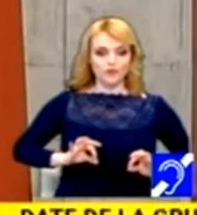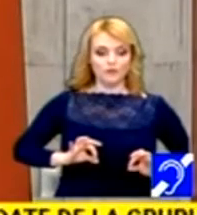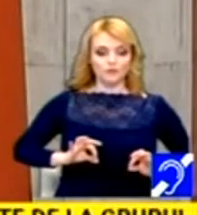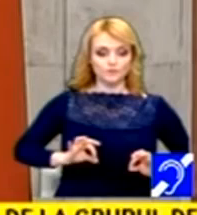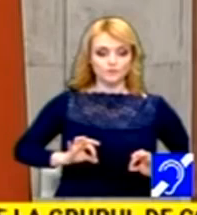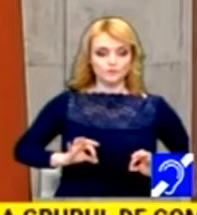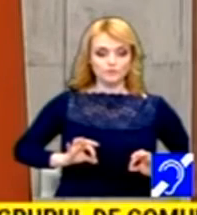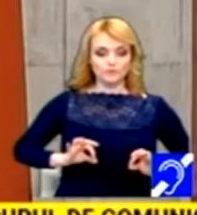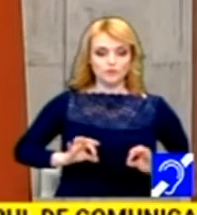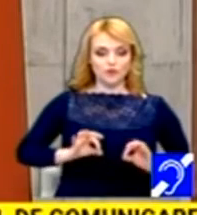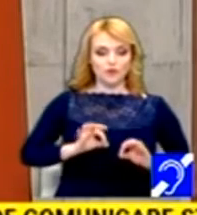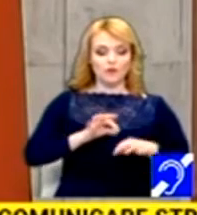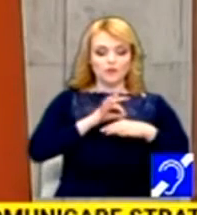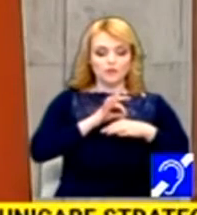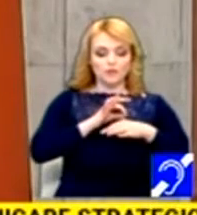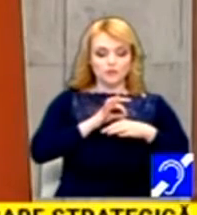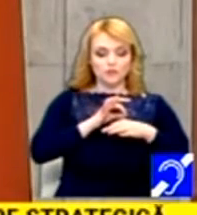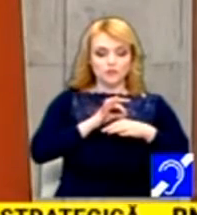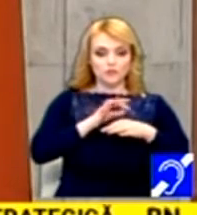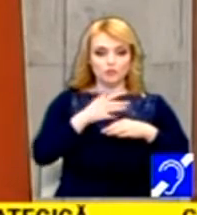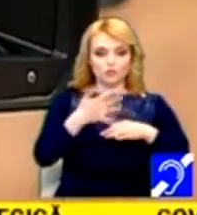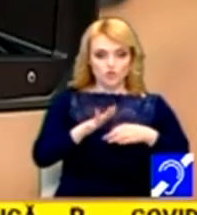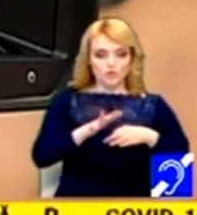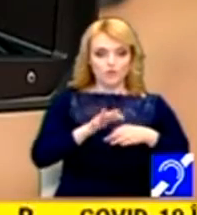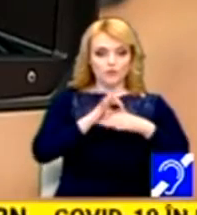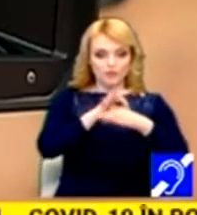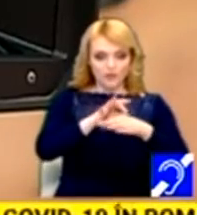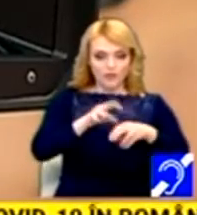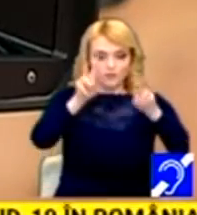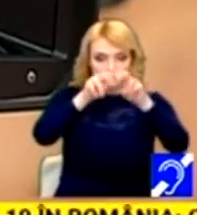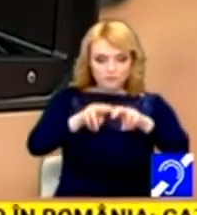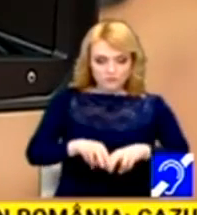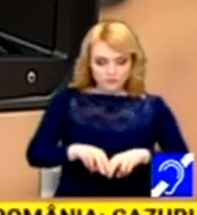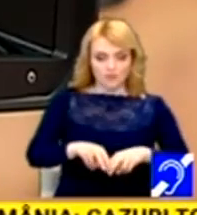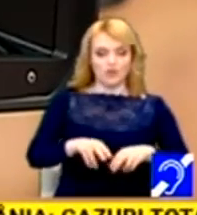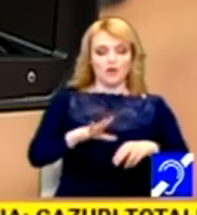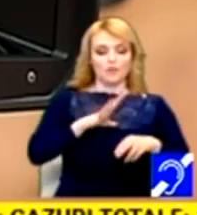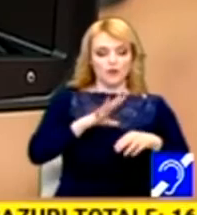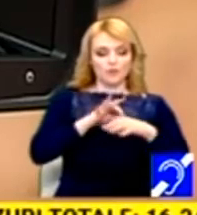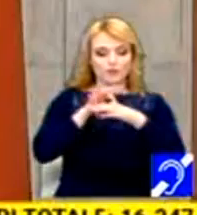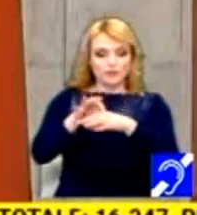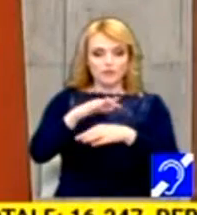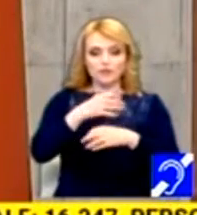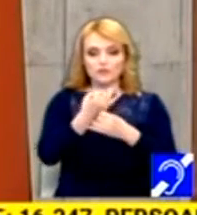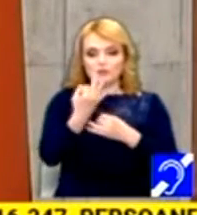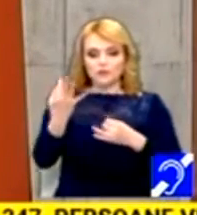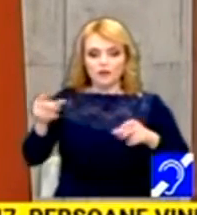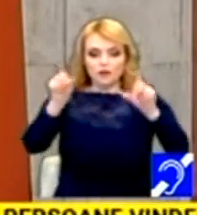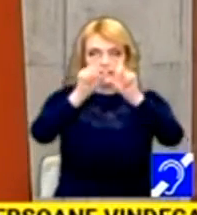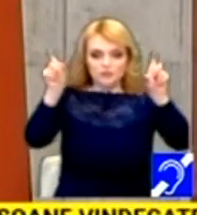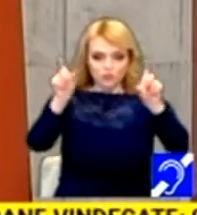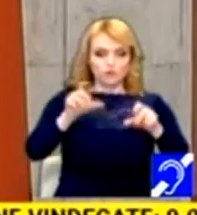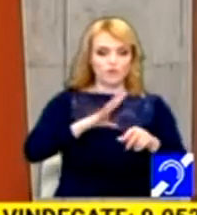au pus sub învinuire 10 bancheri, au avut loc percheziții în mai multe instituții. Stimați